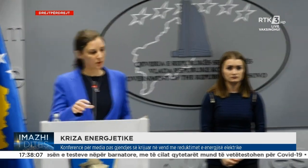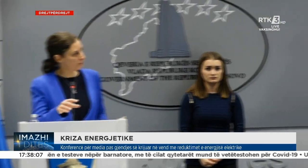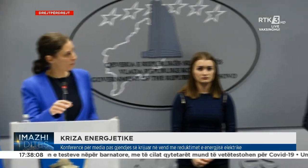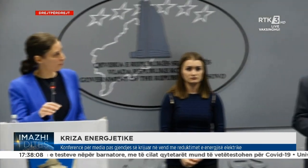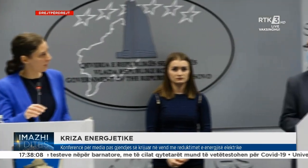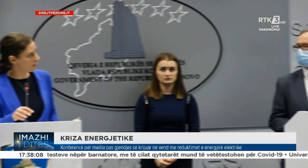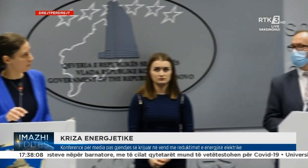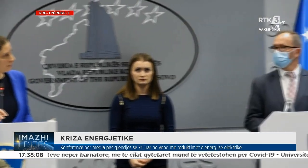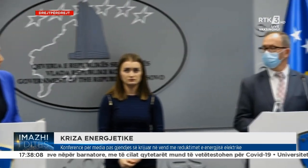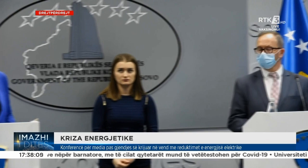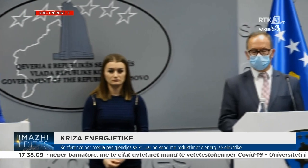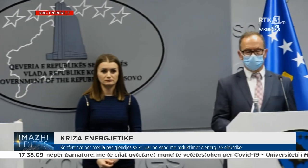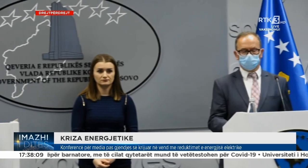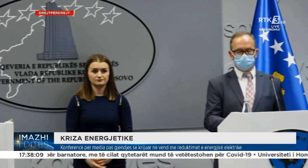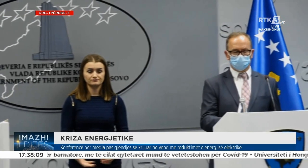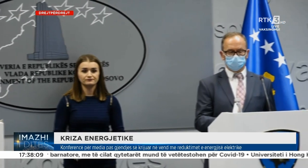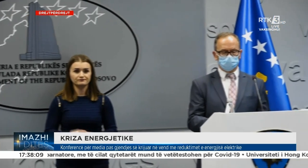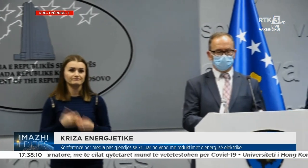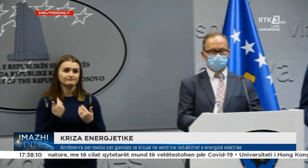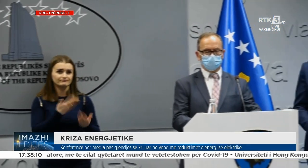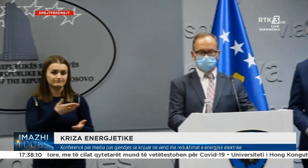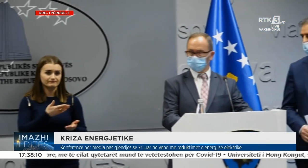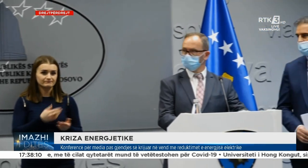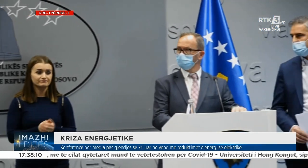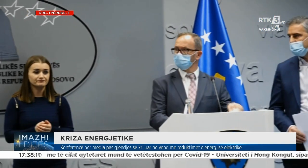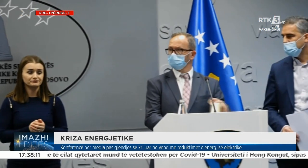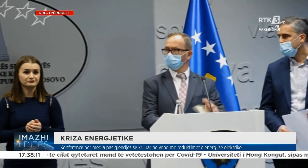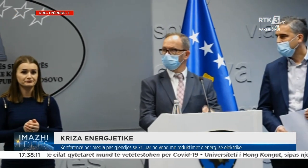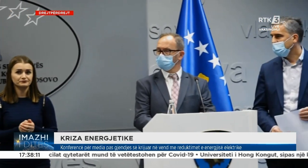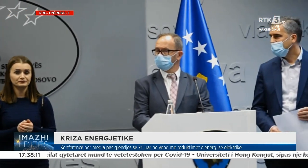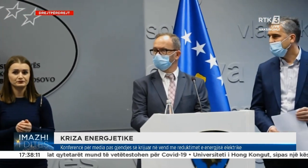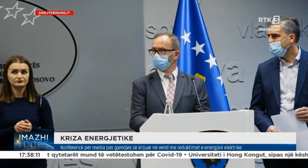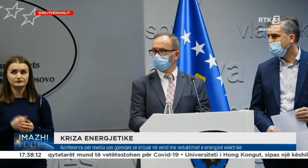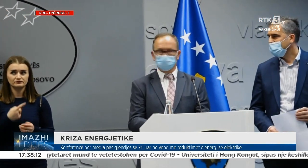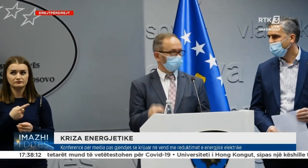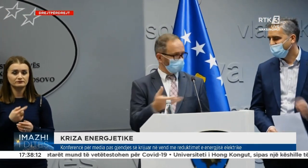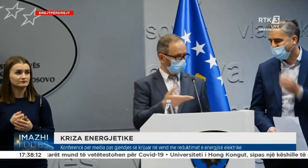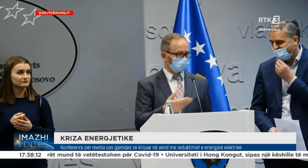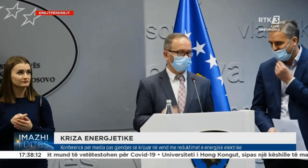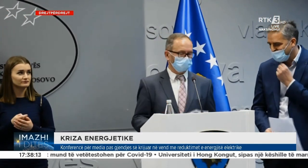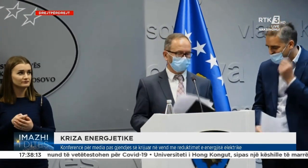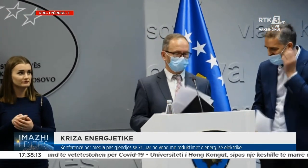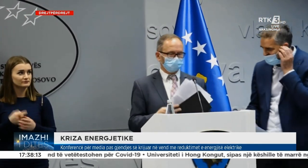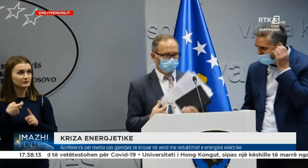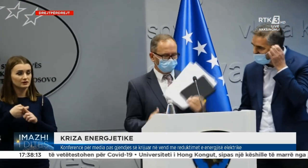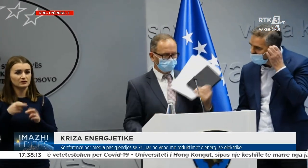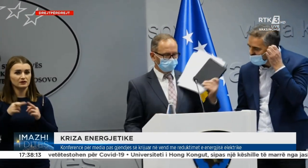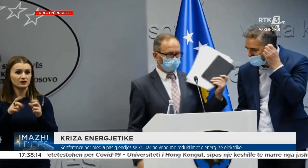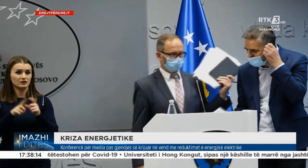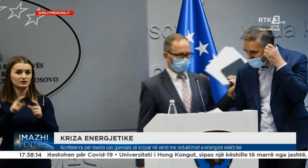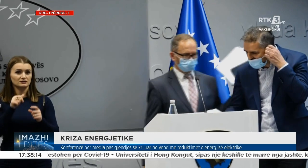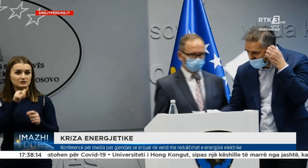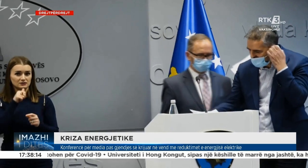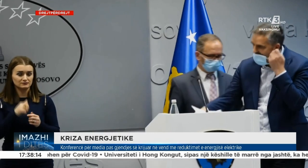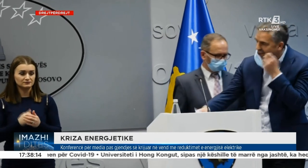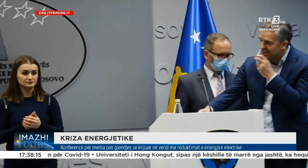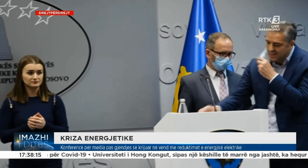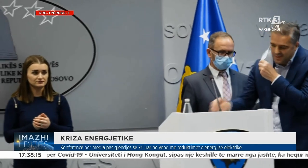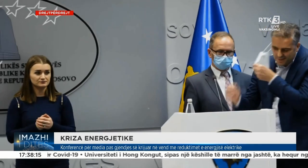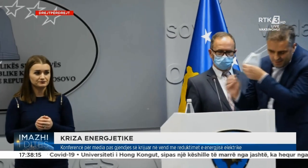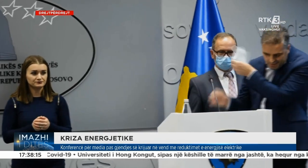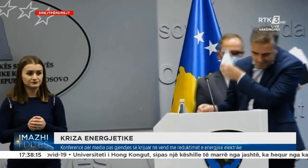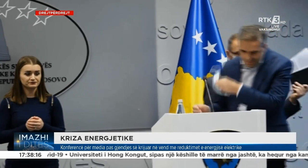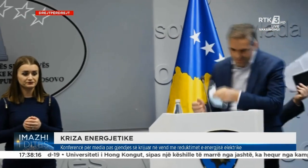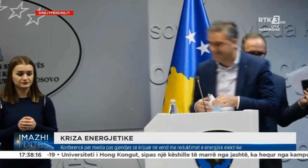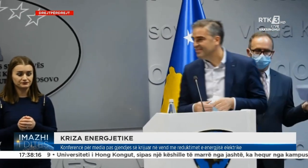Po ja jap fjallën, zotri Kadri Kadriut, së pari